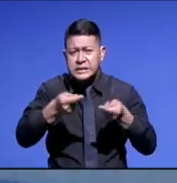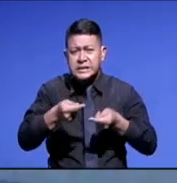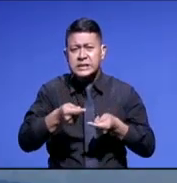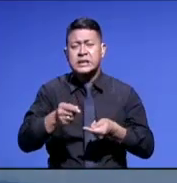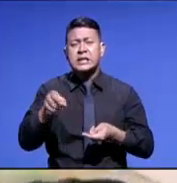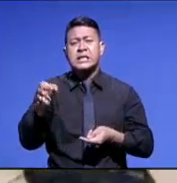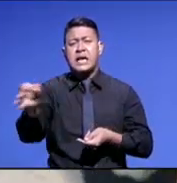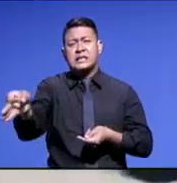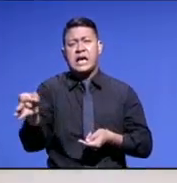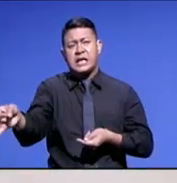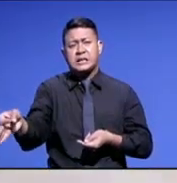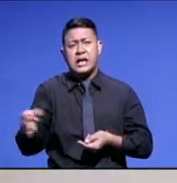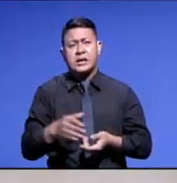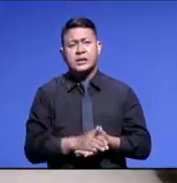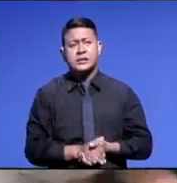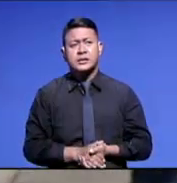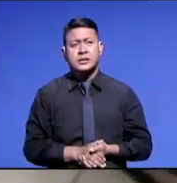pedesaan.